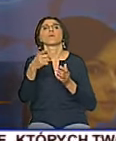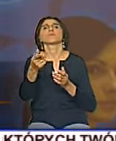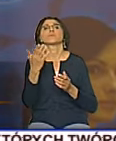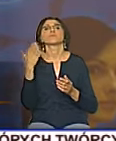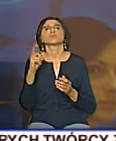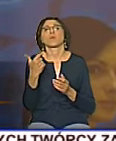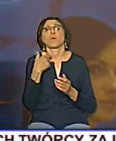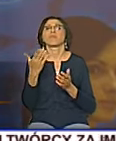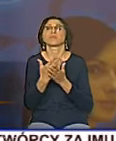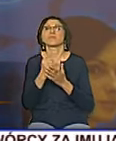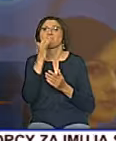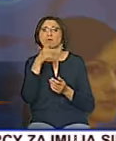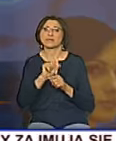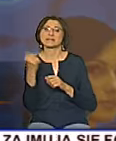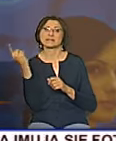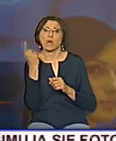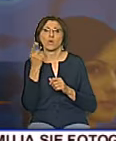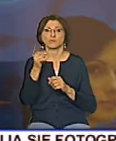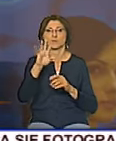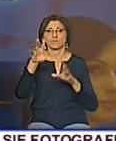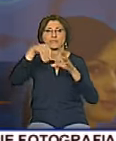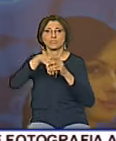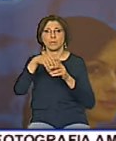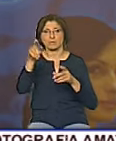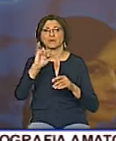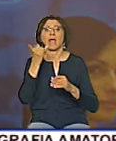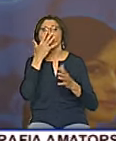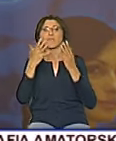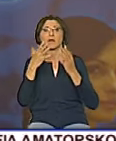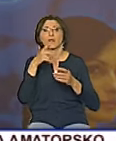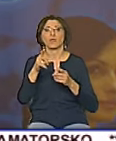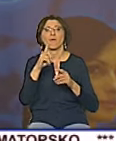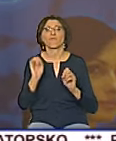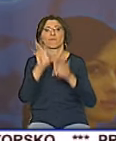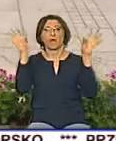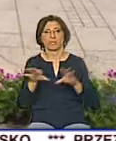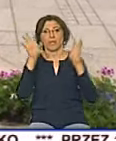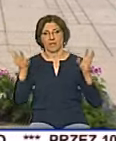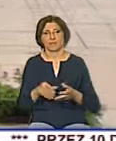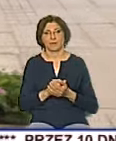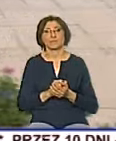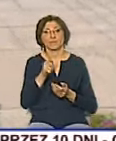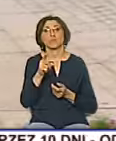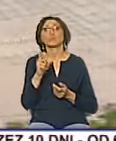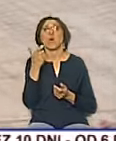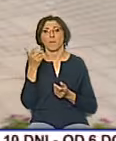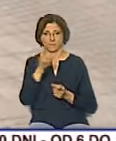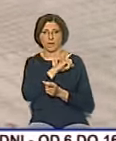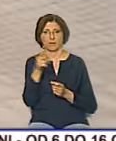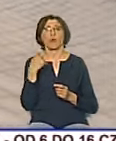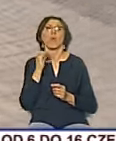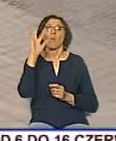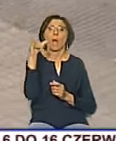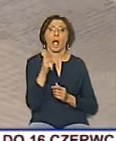to eliminowania zagrożenia związanego z funkcjonowaniem tej fontanny czyli pilnowali ładu i